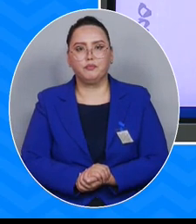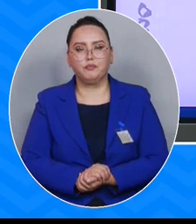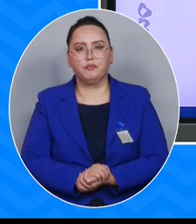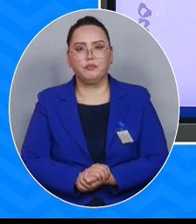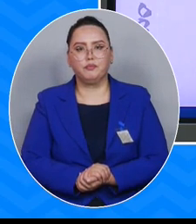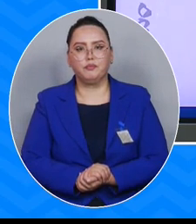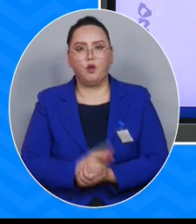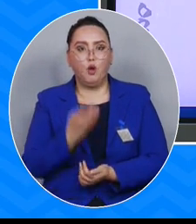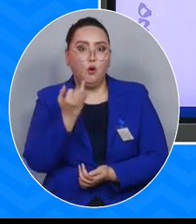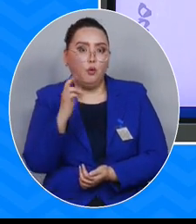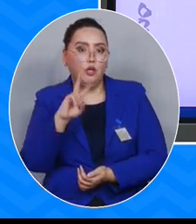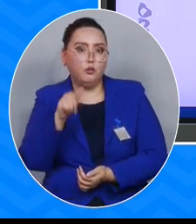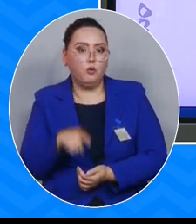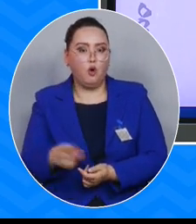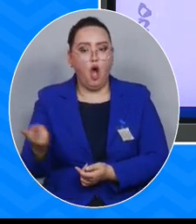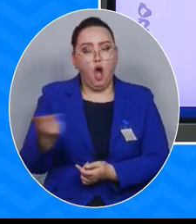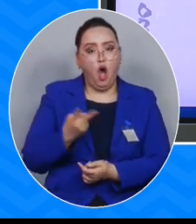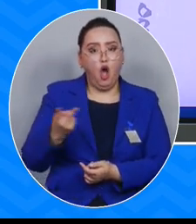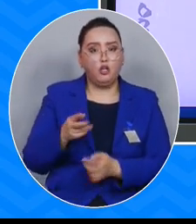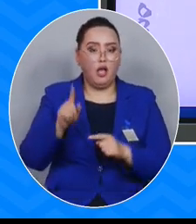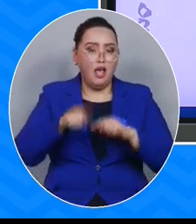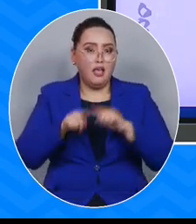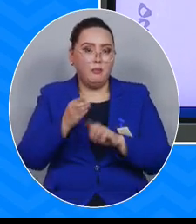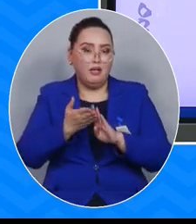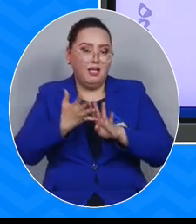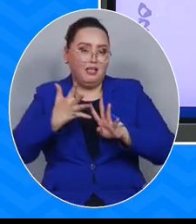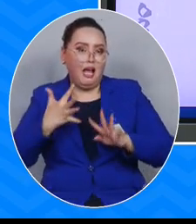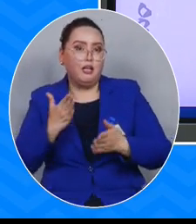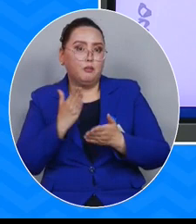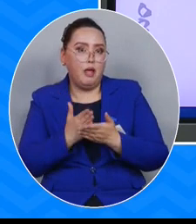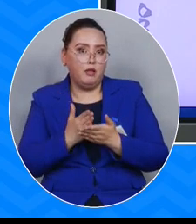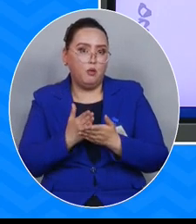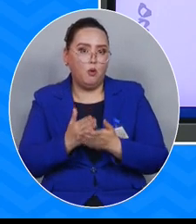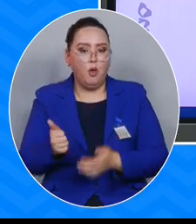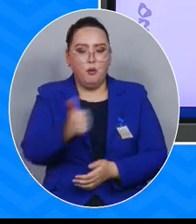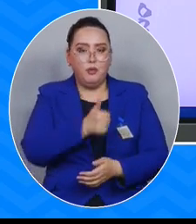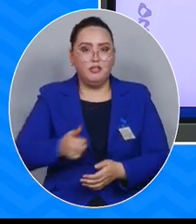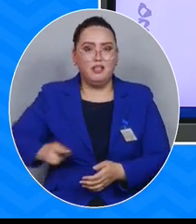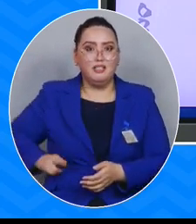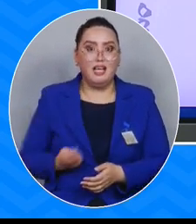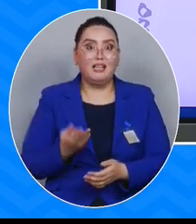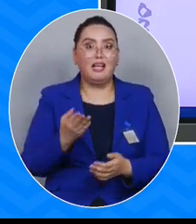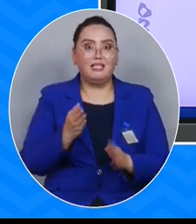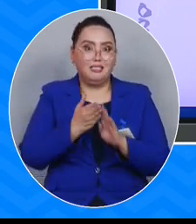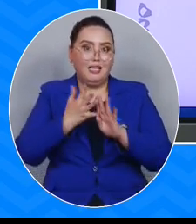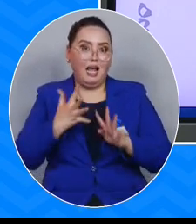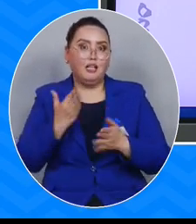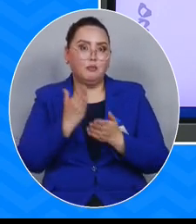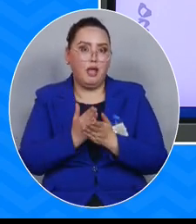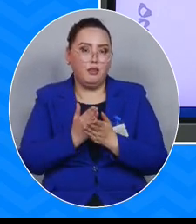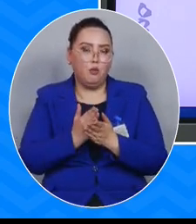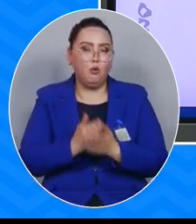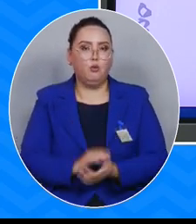Завүл үүг хорн бай ямар дараалдыг байнауы бүй вийнээс шалтахалдасан дараалдыг байнауу айсүйл. Завүл үйл үүл